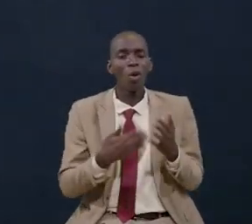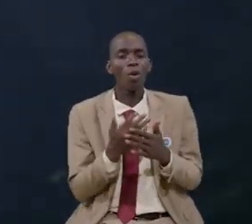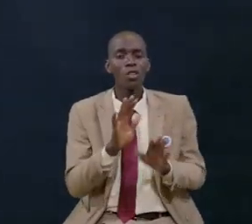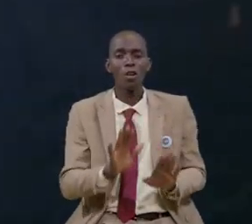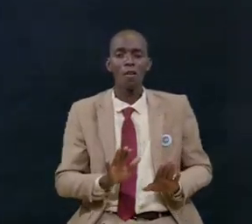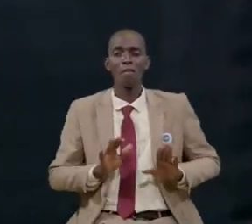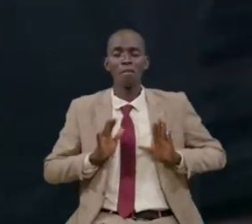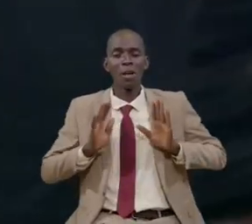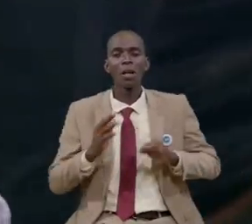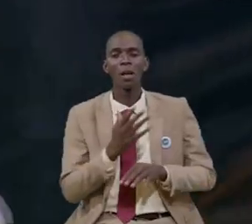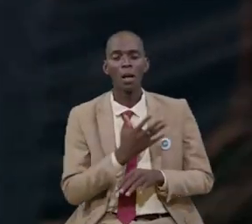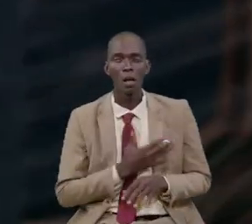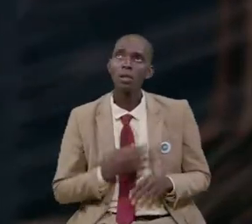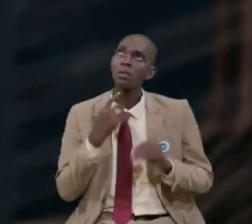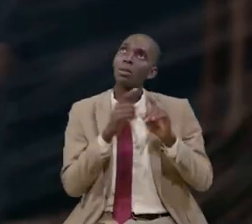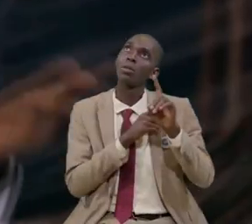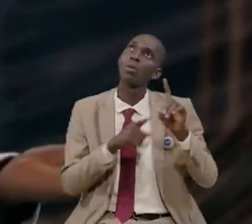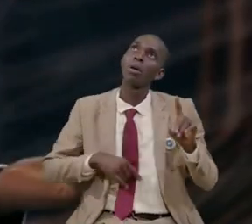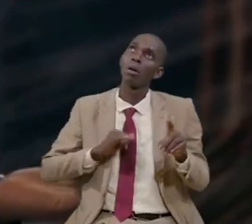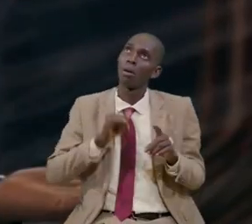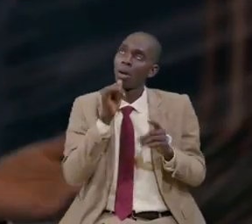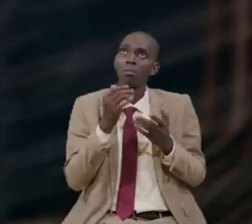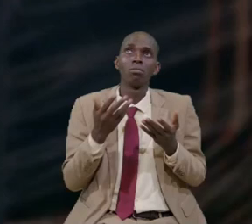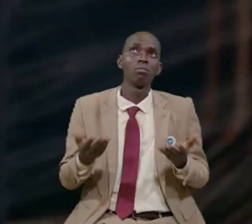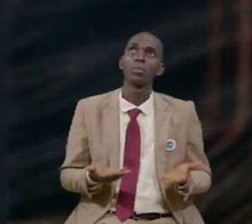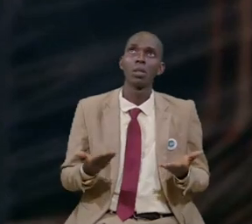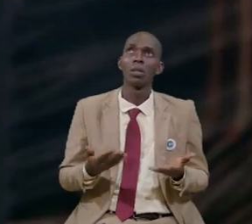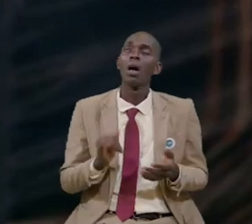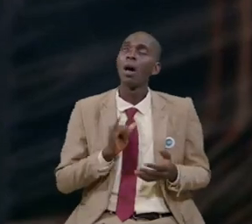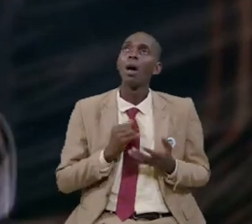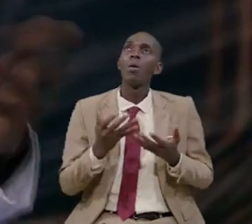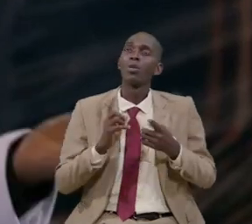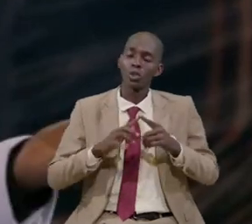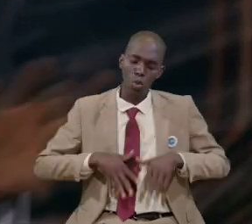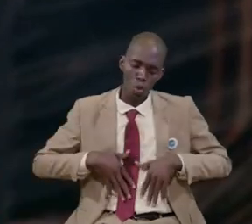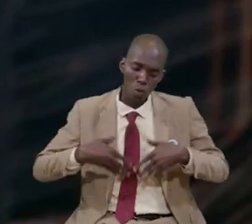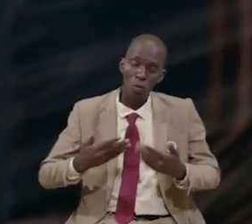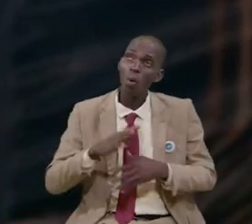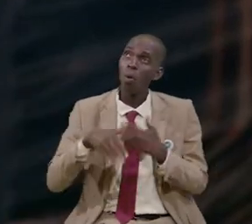toute cette peur pour dire, Seigneur, je viens à toi. Je veux confesser ce que j'avais